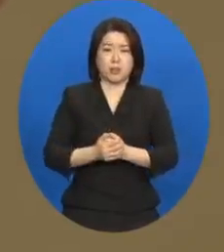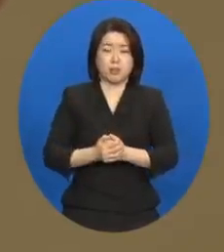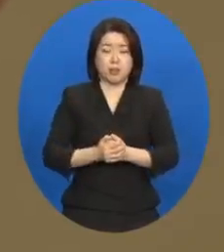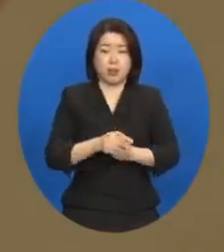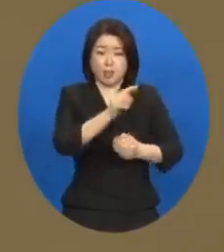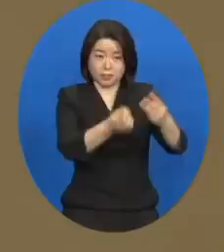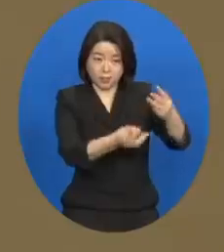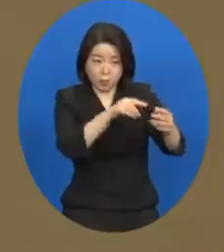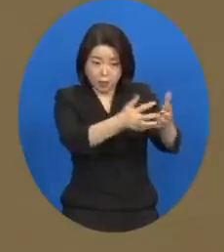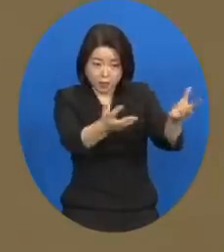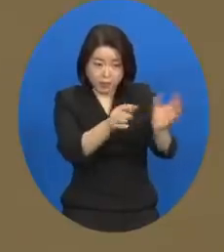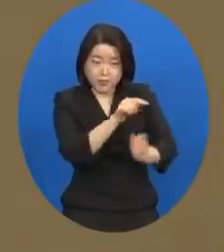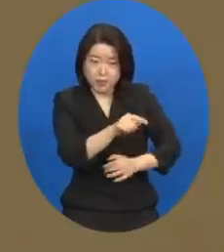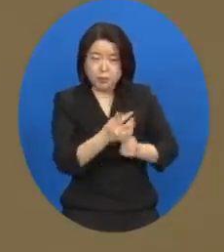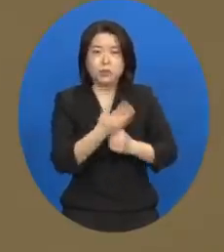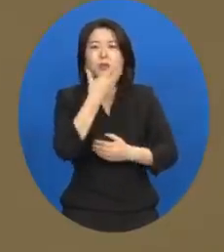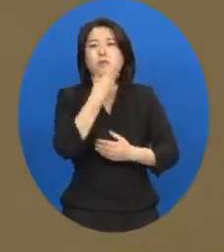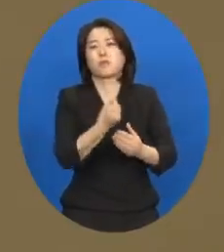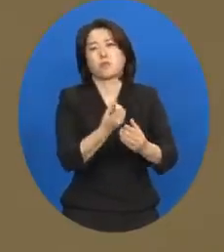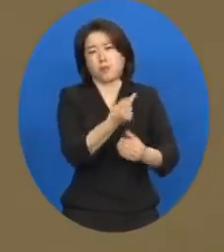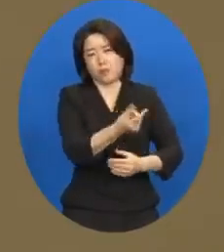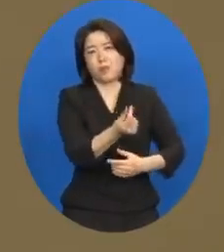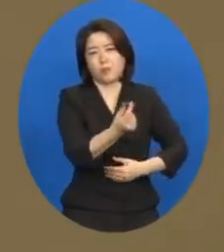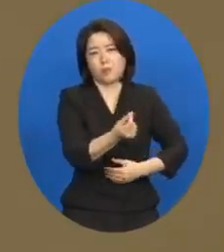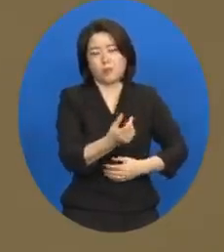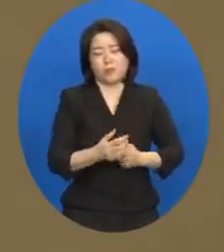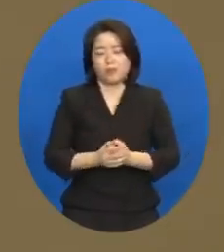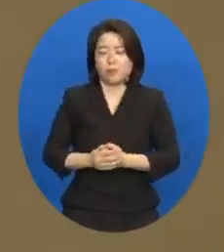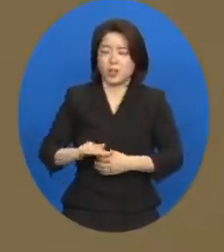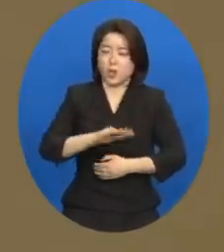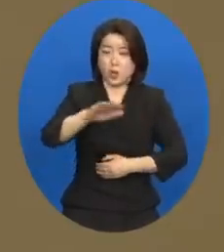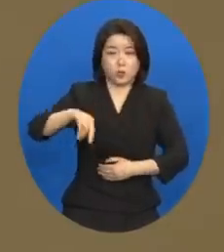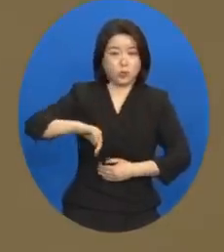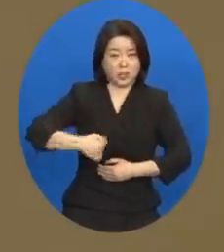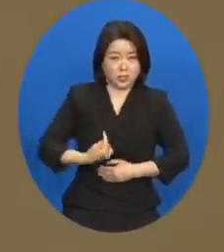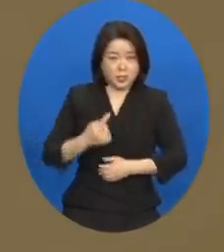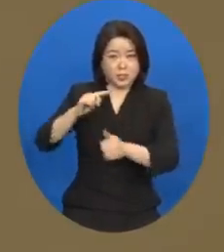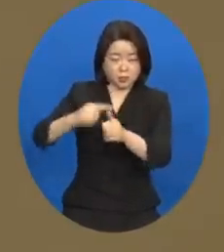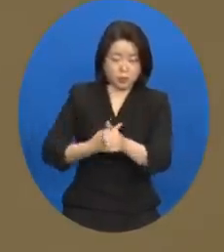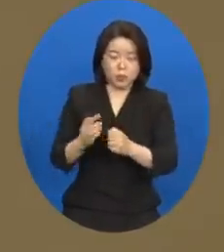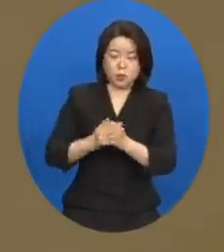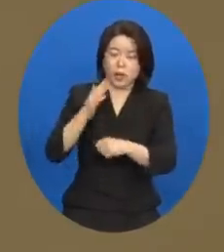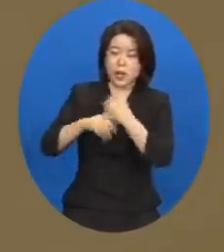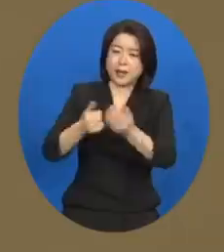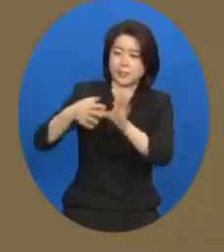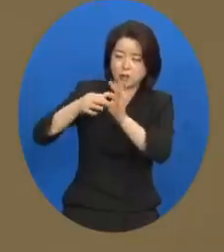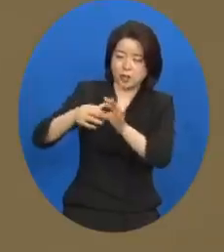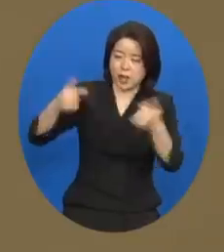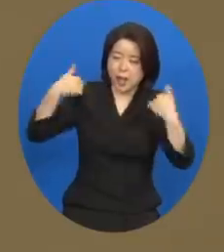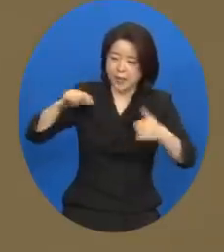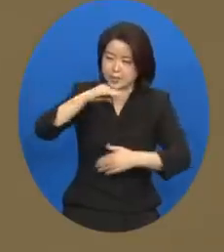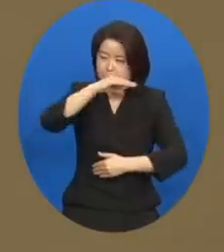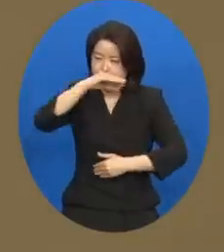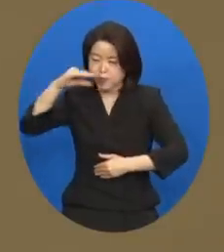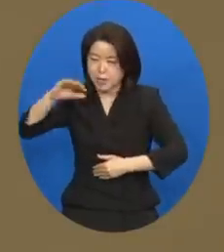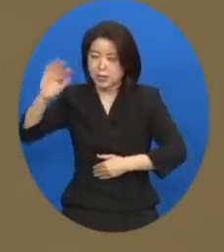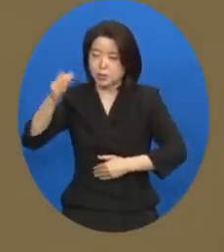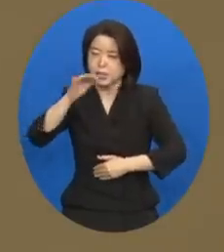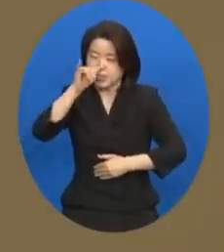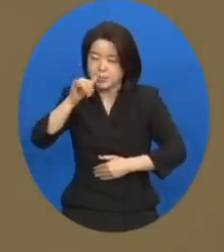복덩어리입니다. 그리고 무엇보다 우리 스스로가 하나님과 관계가 항상 올바르게 되어